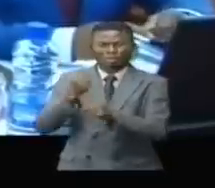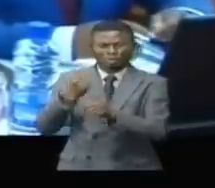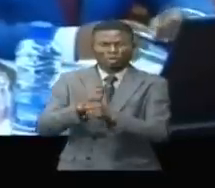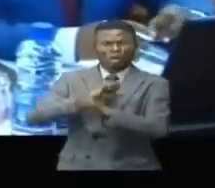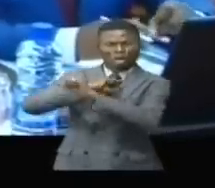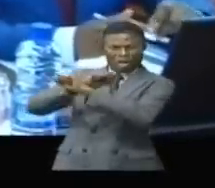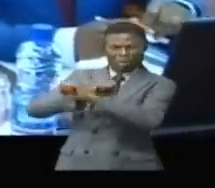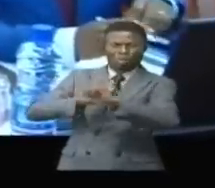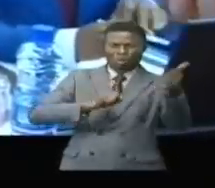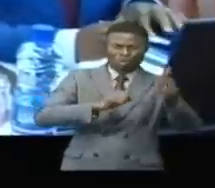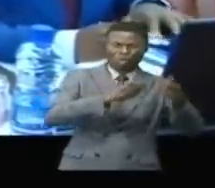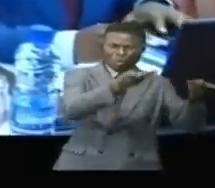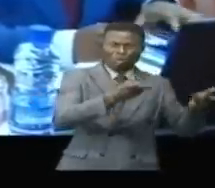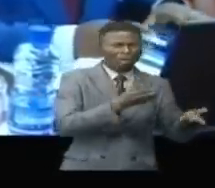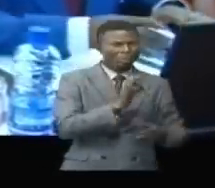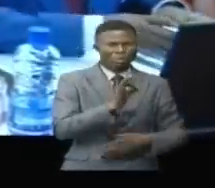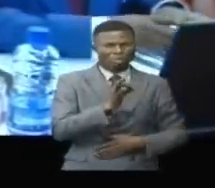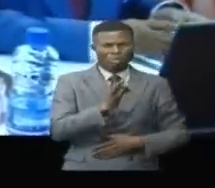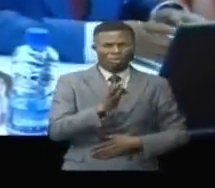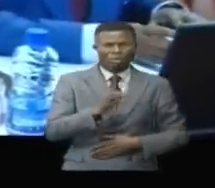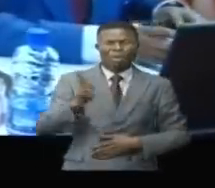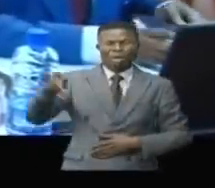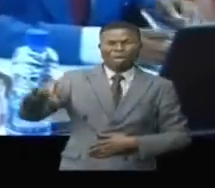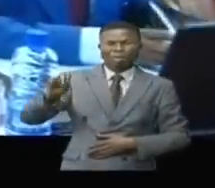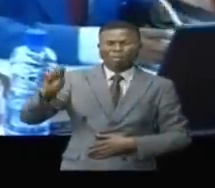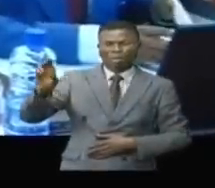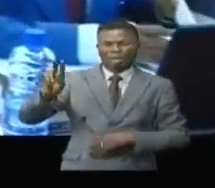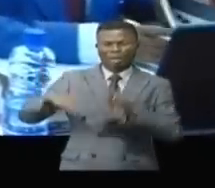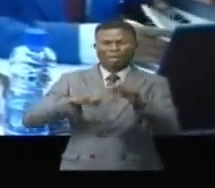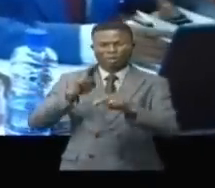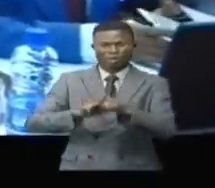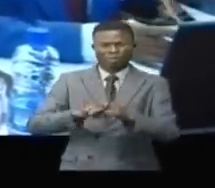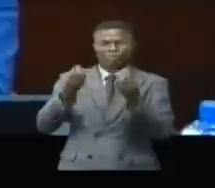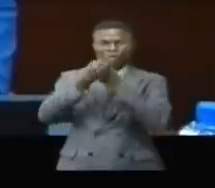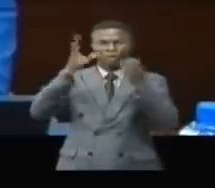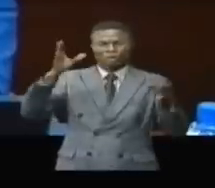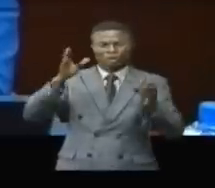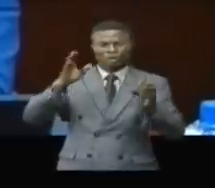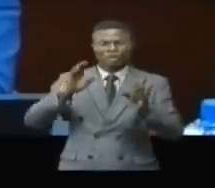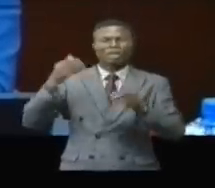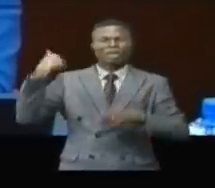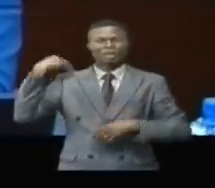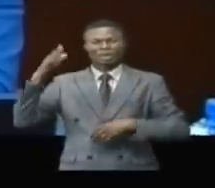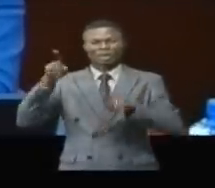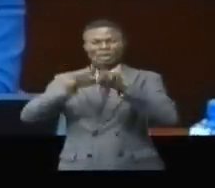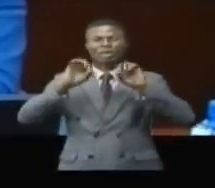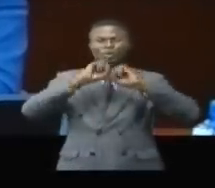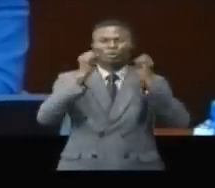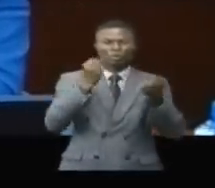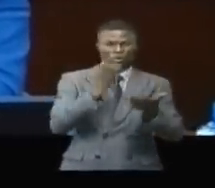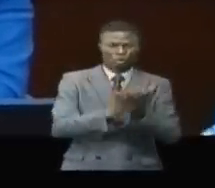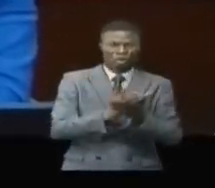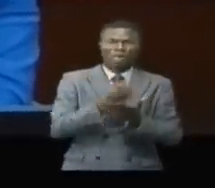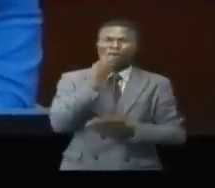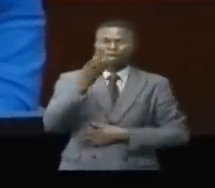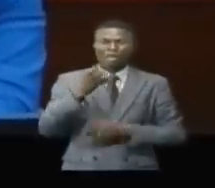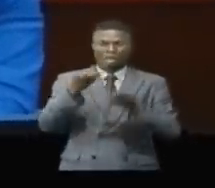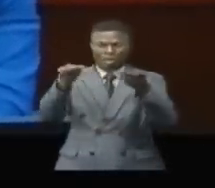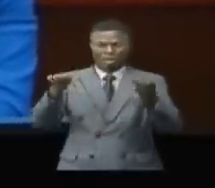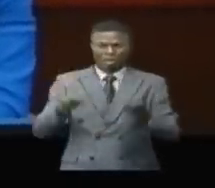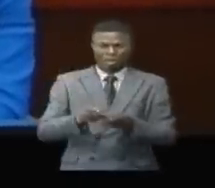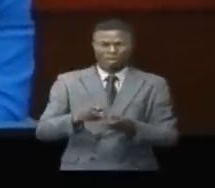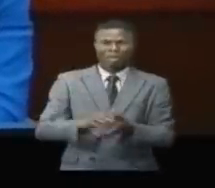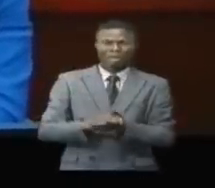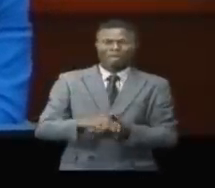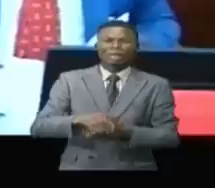et zones interdites, parcs nationaux, patrimoine culturel, domaines publics et privés touristiques, cas du site de